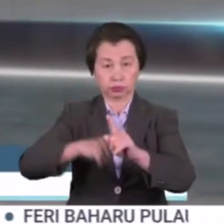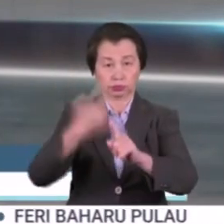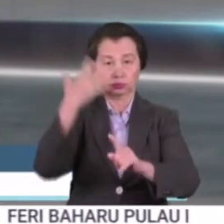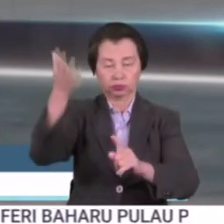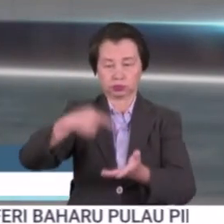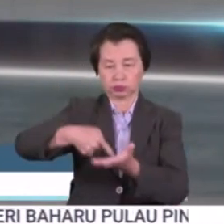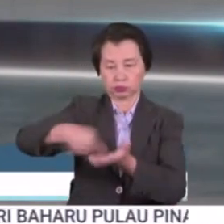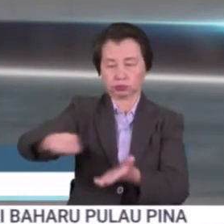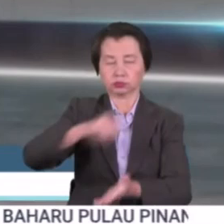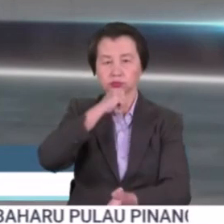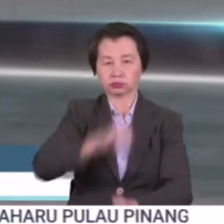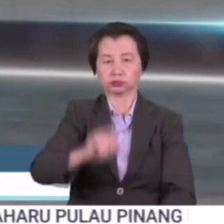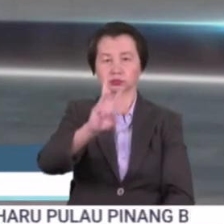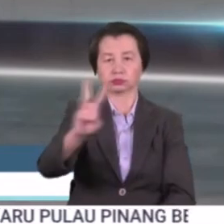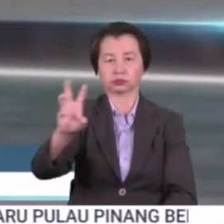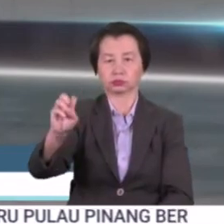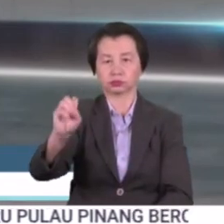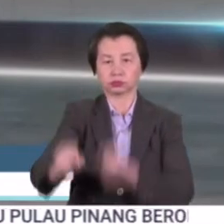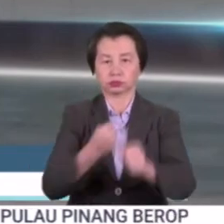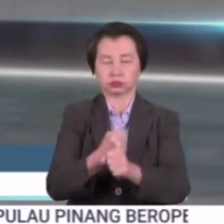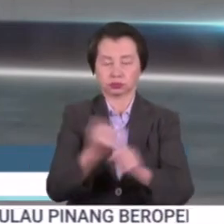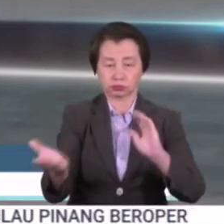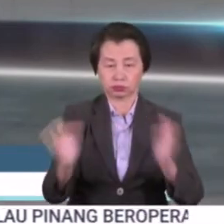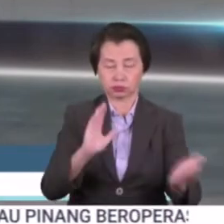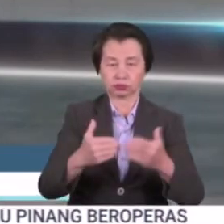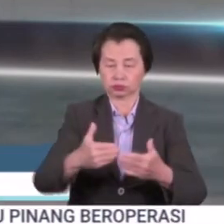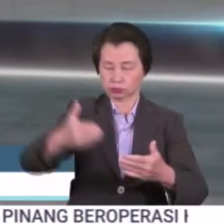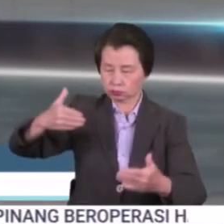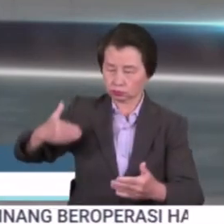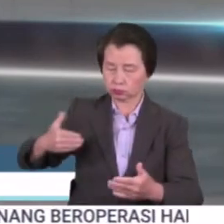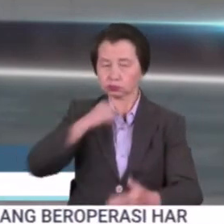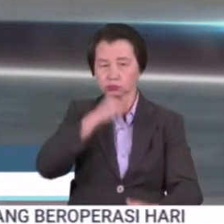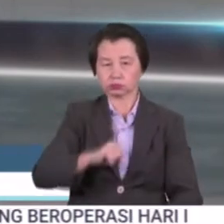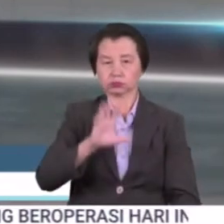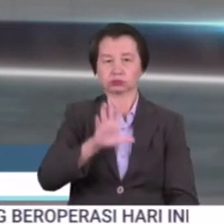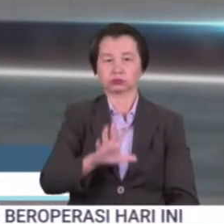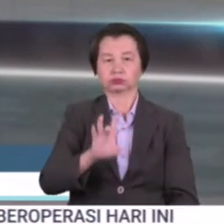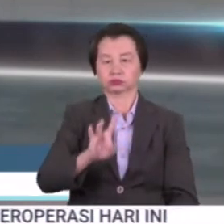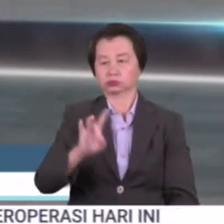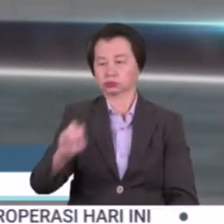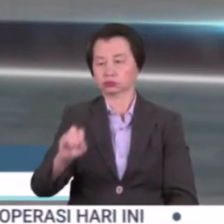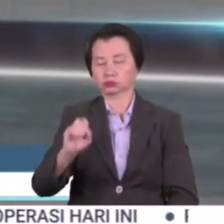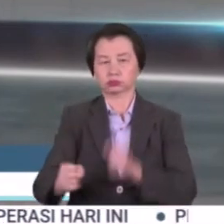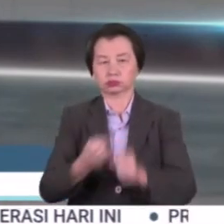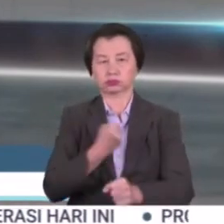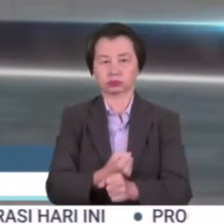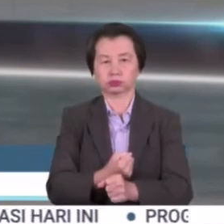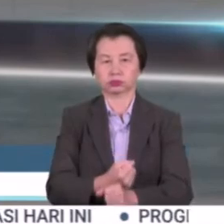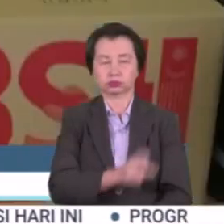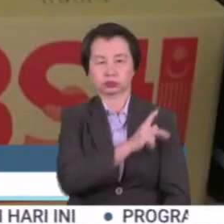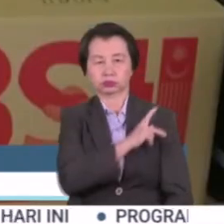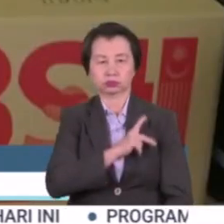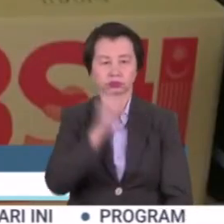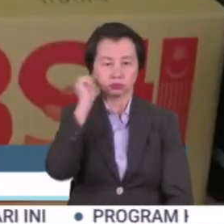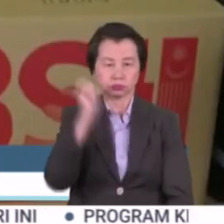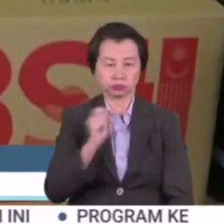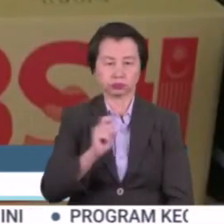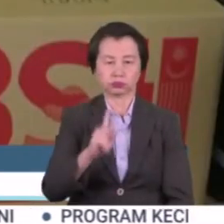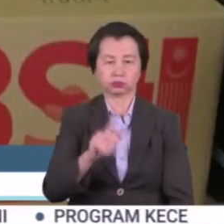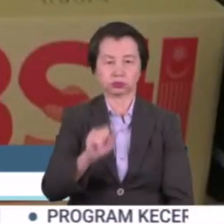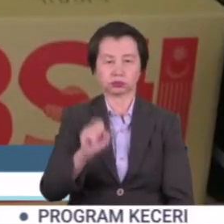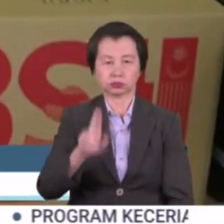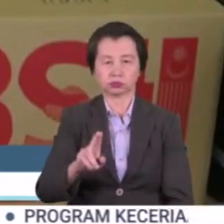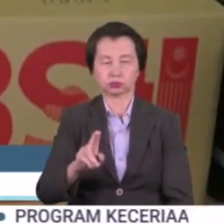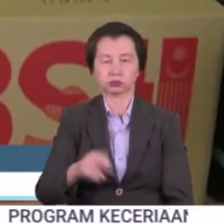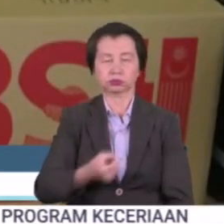akan dibayar pada usia 60 tahun berbanding sebelum ini dinikmati pada usia 80 tahun ketua setiausaha negara Tan Sri